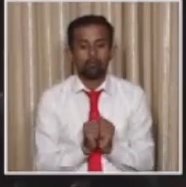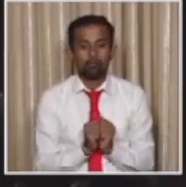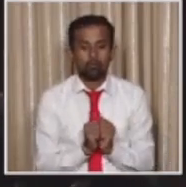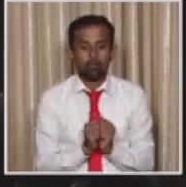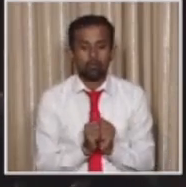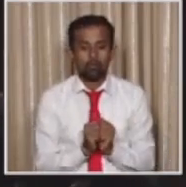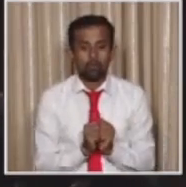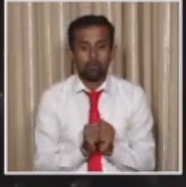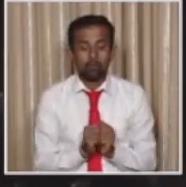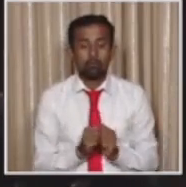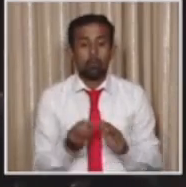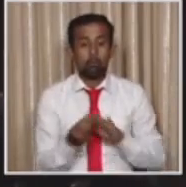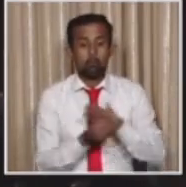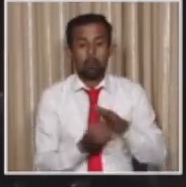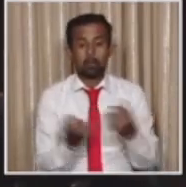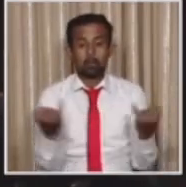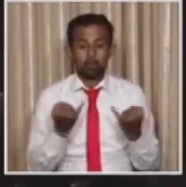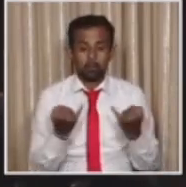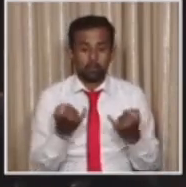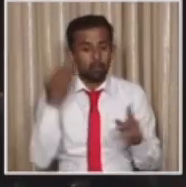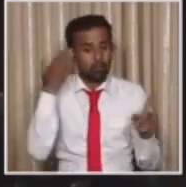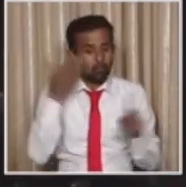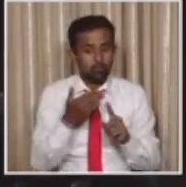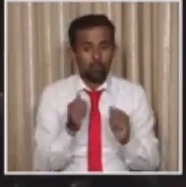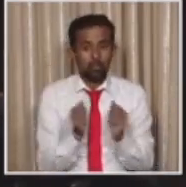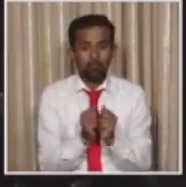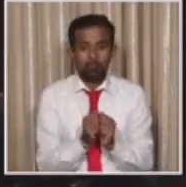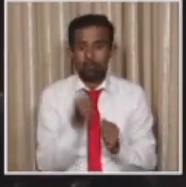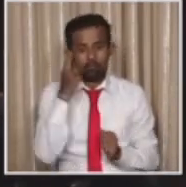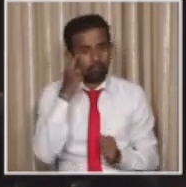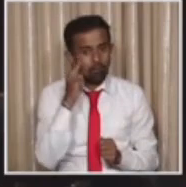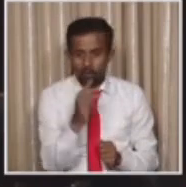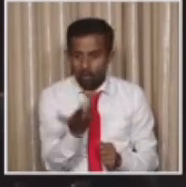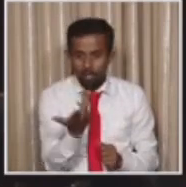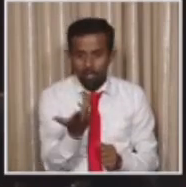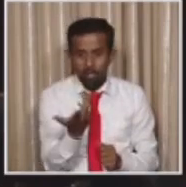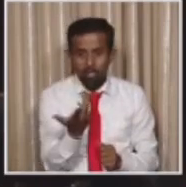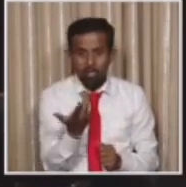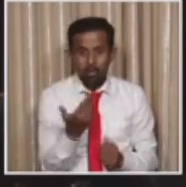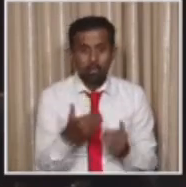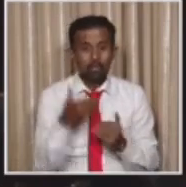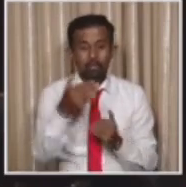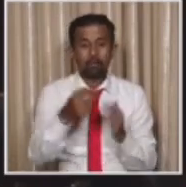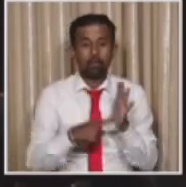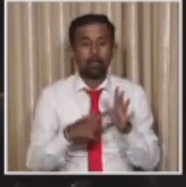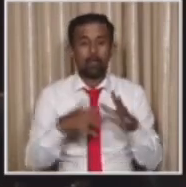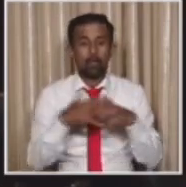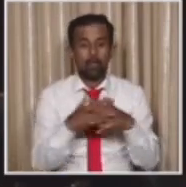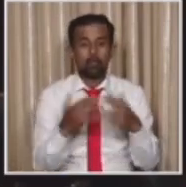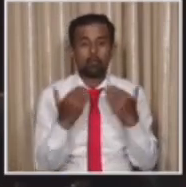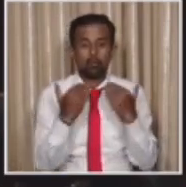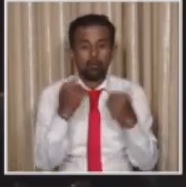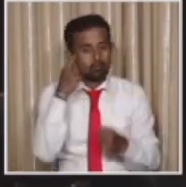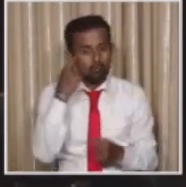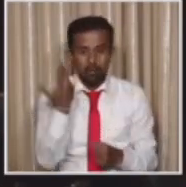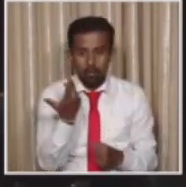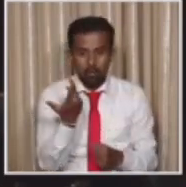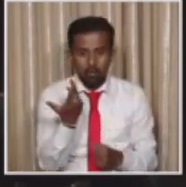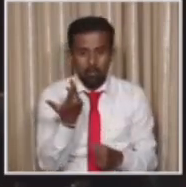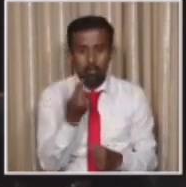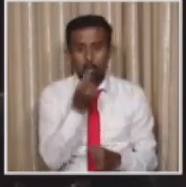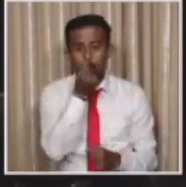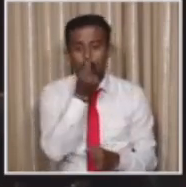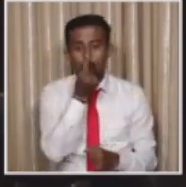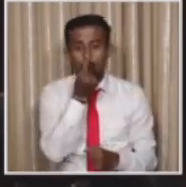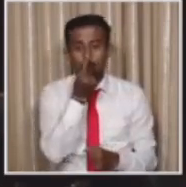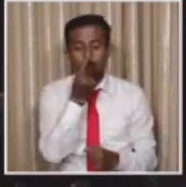මේ පරිසර දූෂණය සම්බන්ධව ක්‍රියා කරන ආයතනය දන්නේ නැත්නම් මොකද්ද ගන්න නීතිමය පියවර? කොහමද